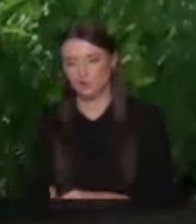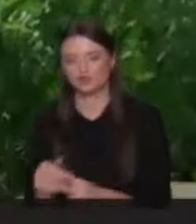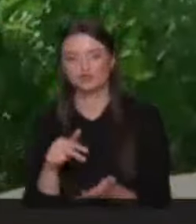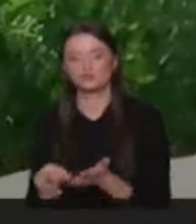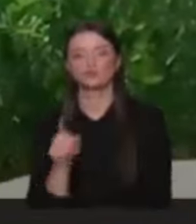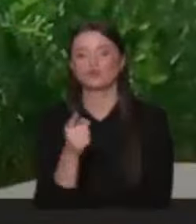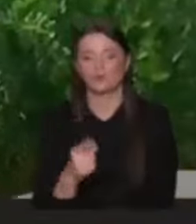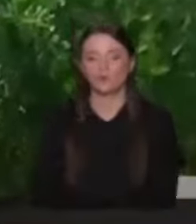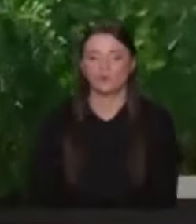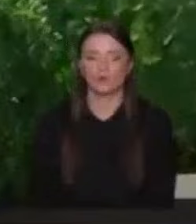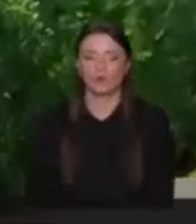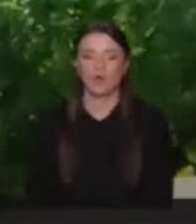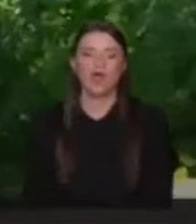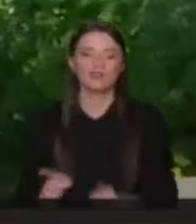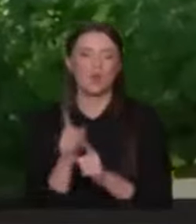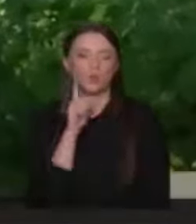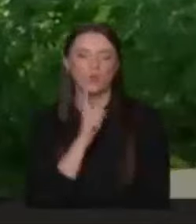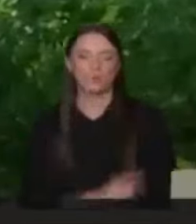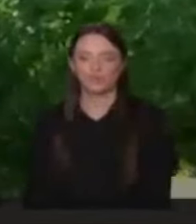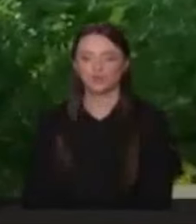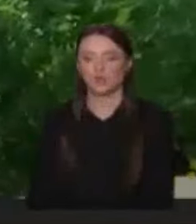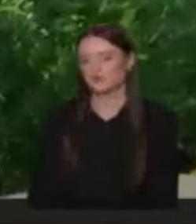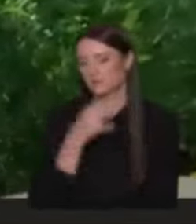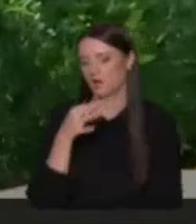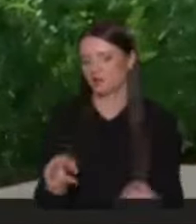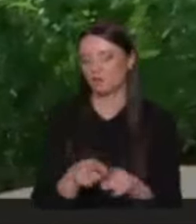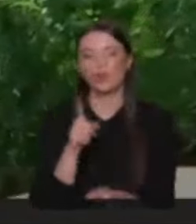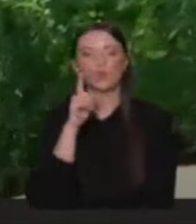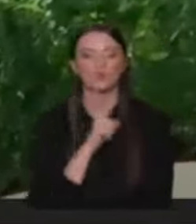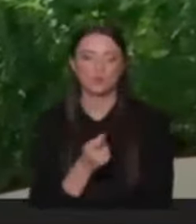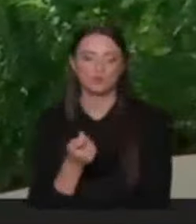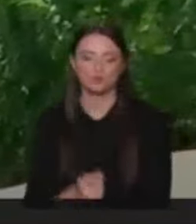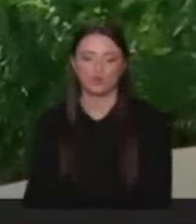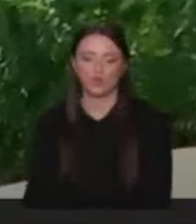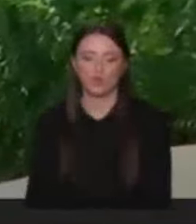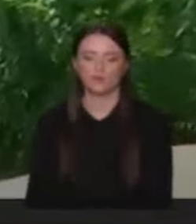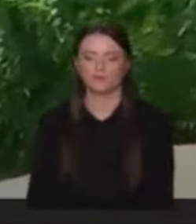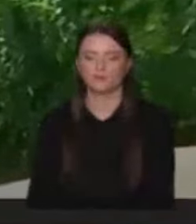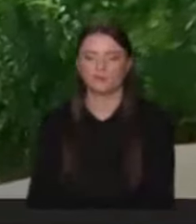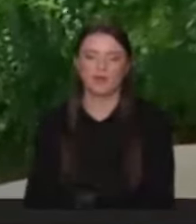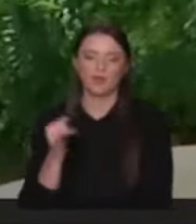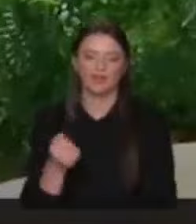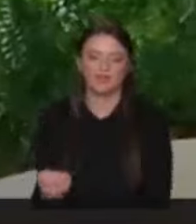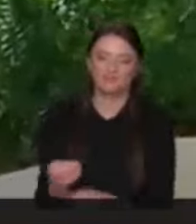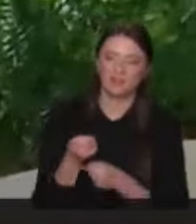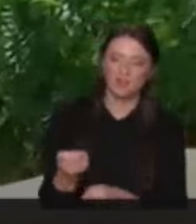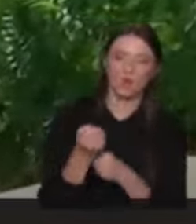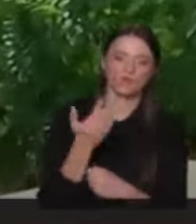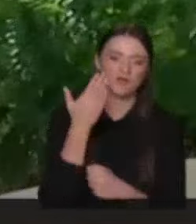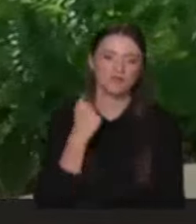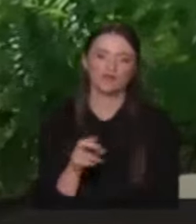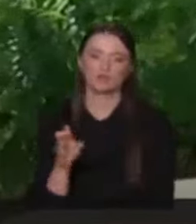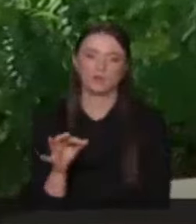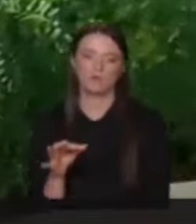Чому? Ну, так удобніше, скажімо так, удобніше трохи. Ну і витягувати легше, бо